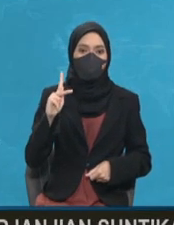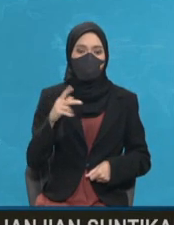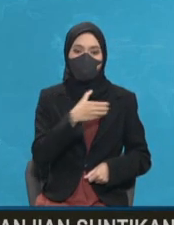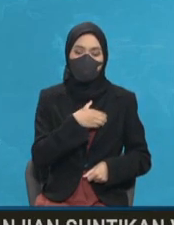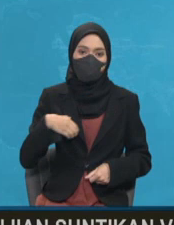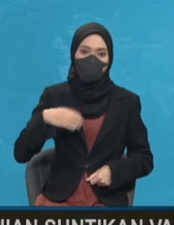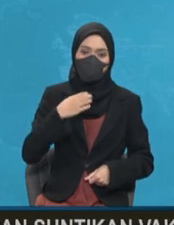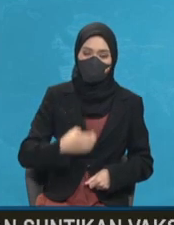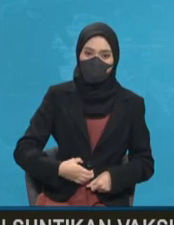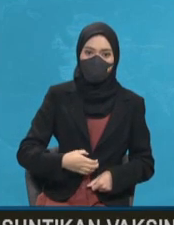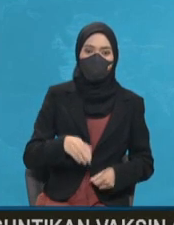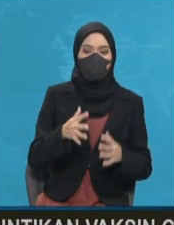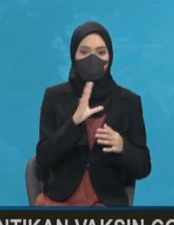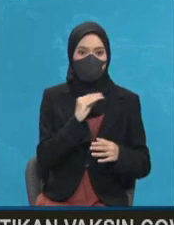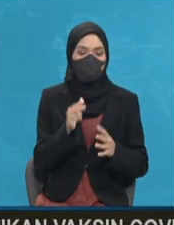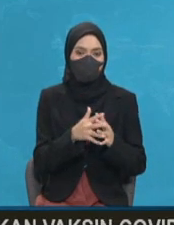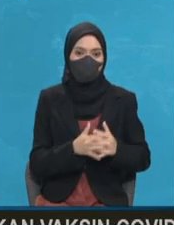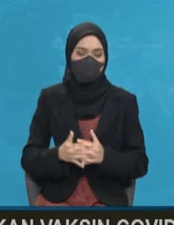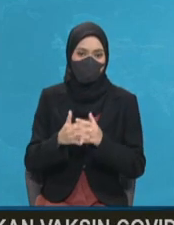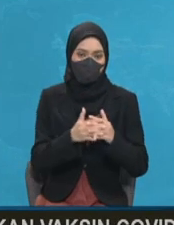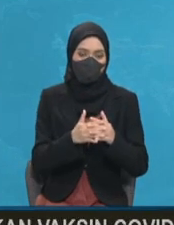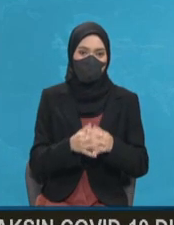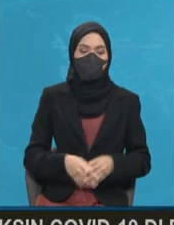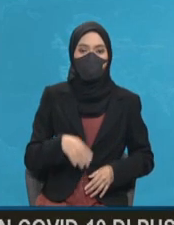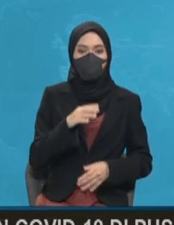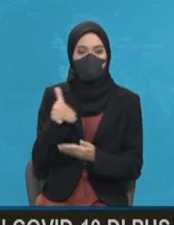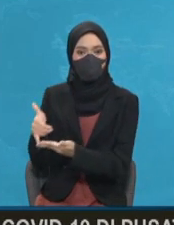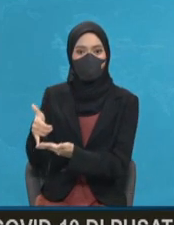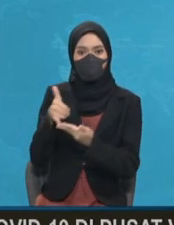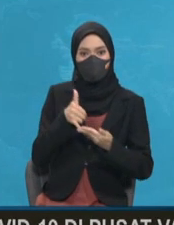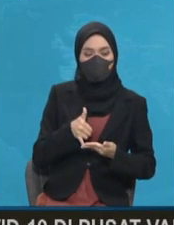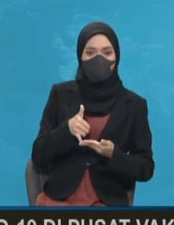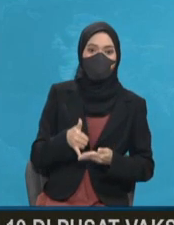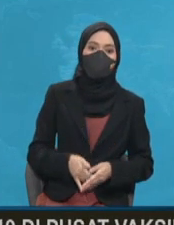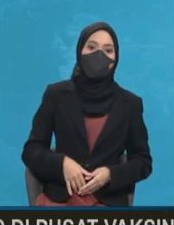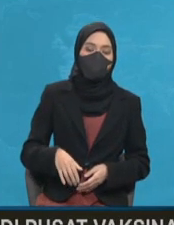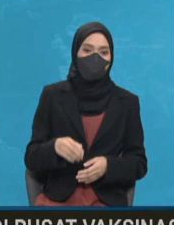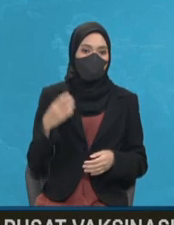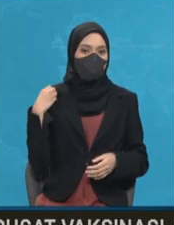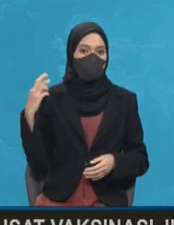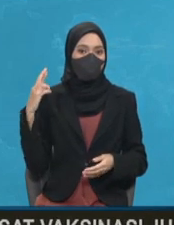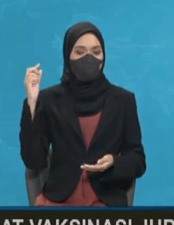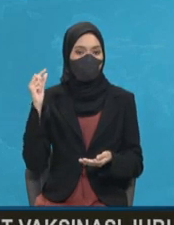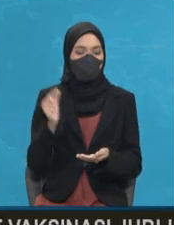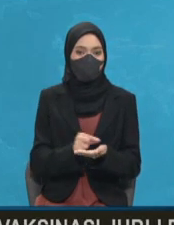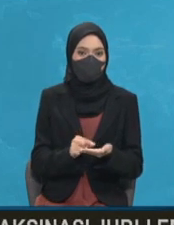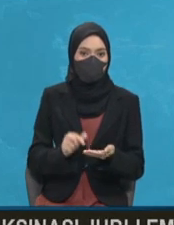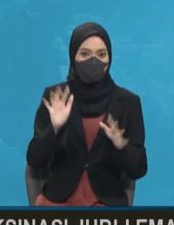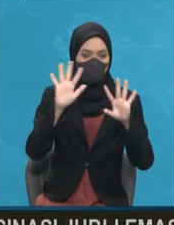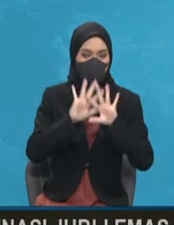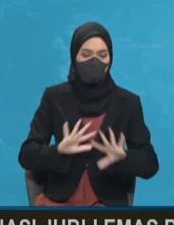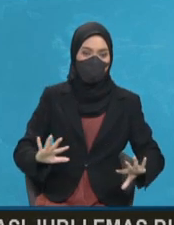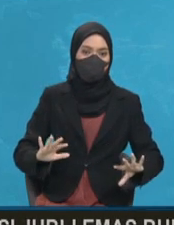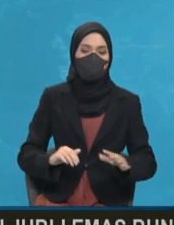dan Amerika Serikat juga hadir pegawai-pegawai konon dari Sekretariat ASEAN sirimese Roads umpamanya merupakan